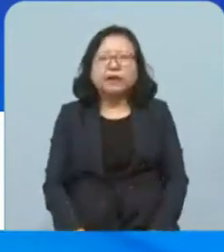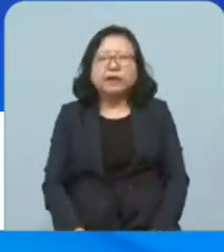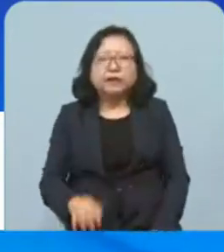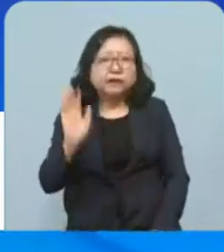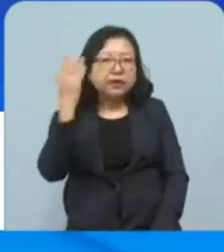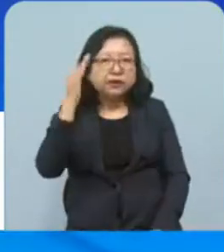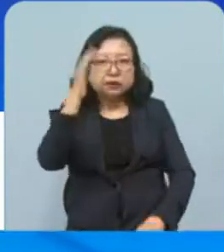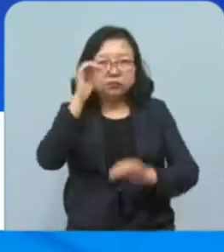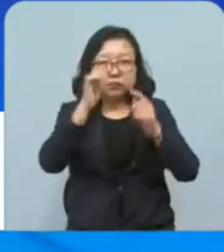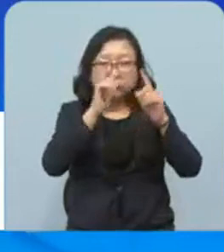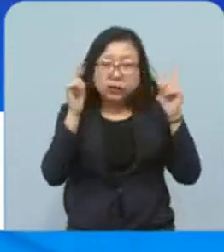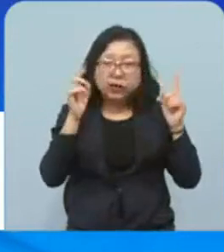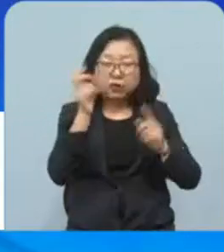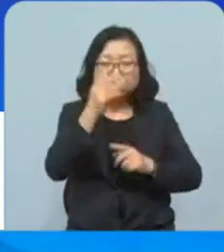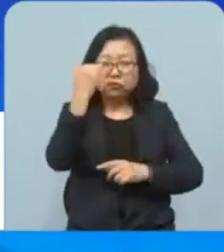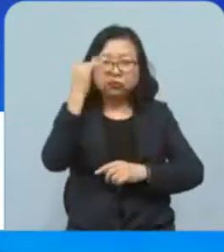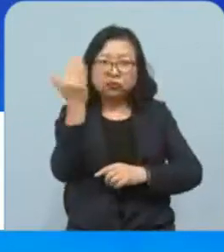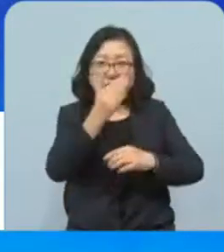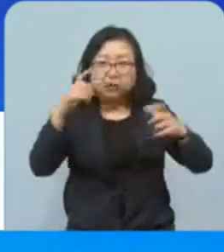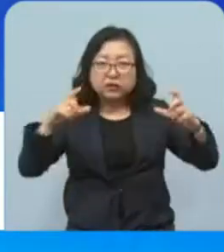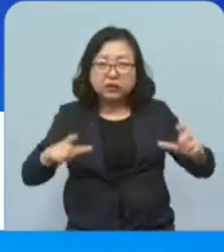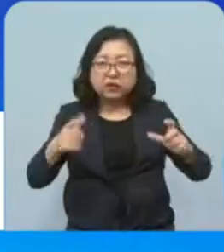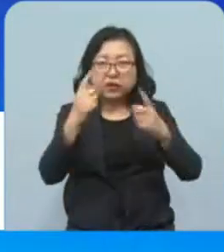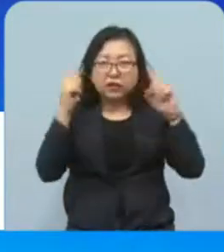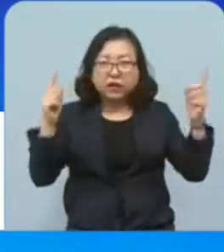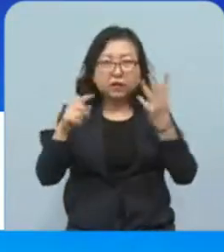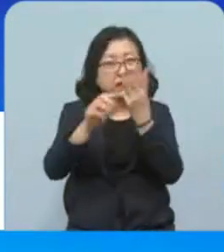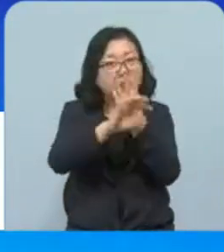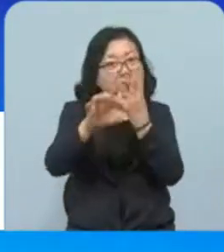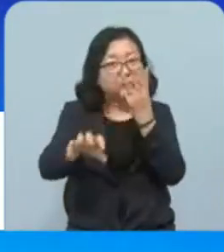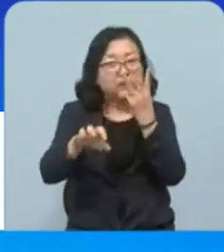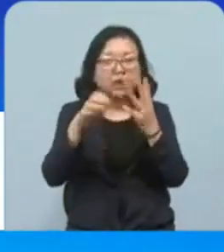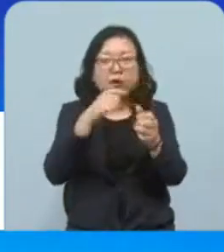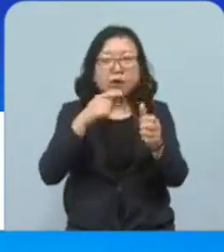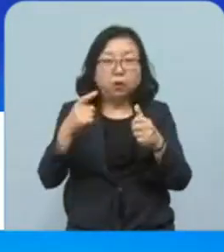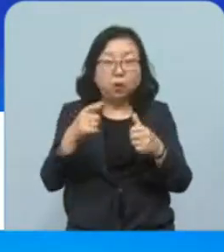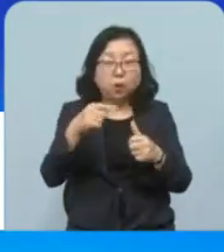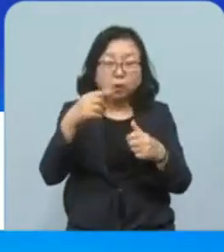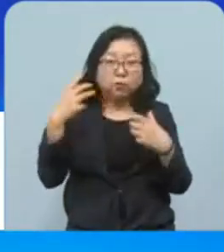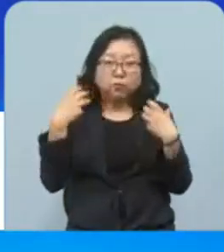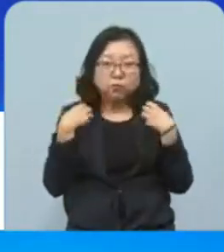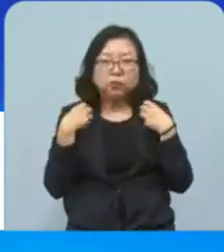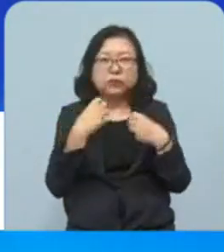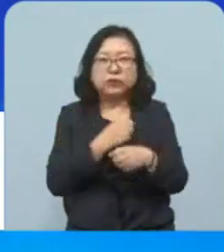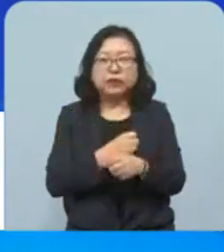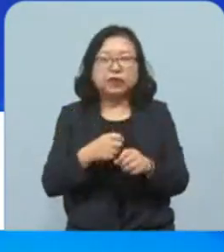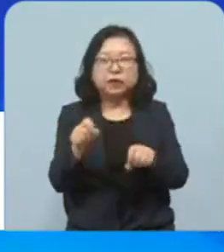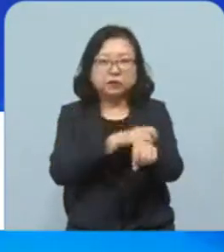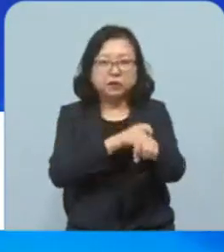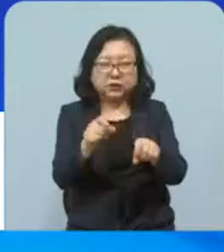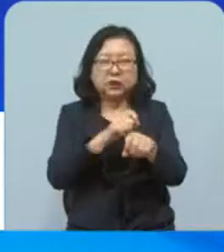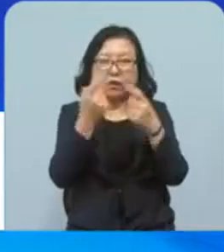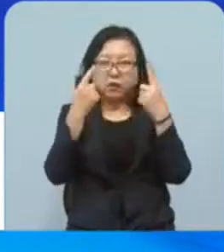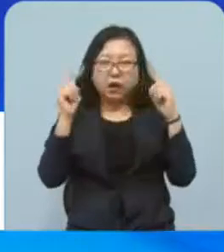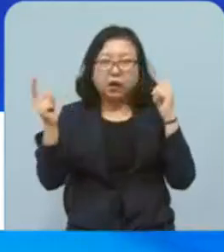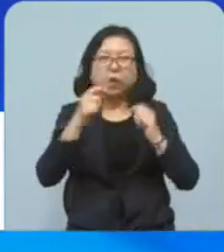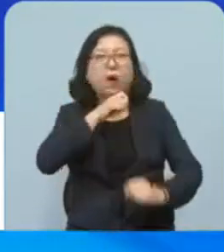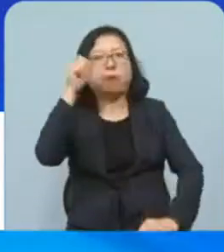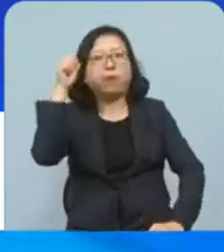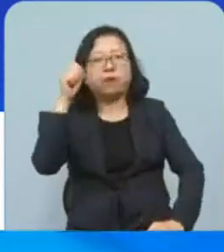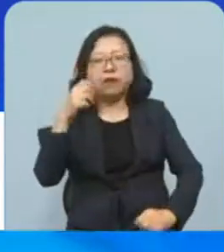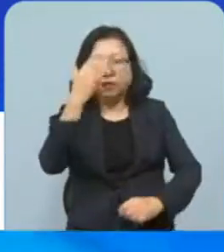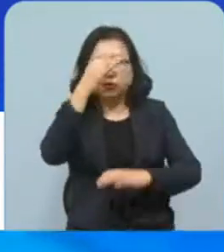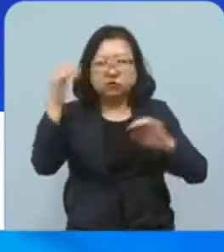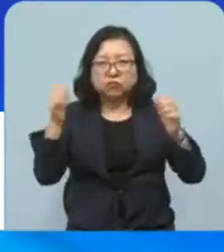최근 충북대 등 충청권 3개 대학이 교육부의 반도체 특성화 대학에 선정되면서 충청북도의 반도체